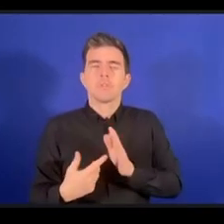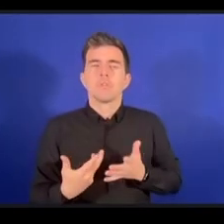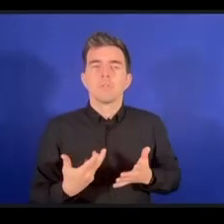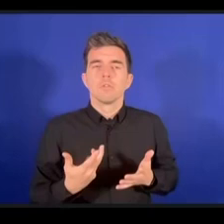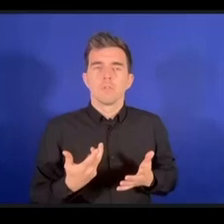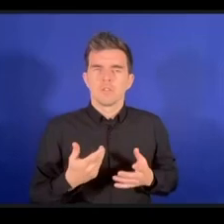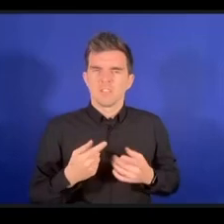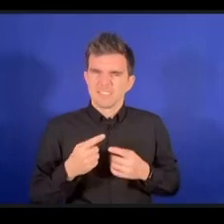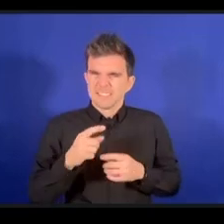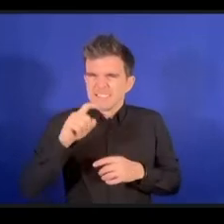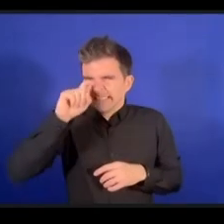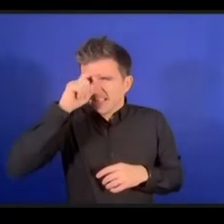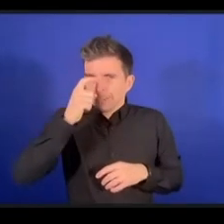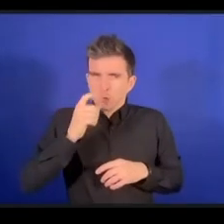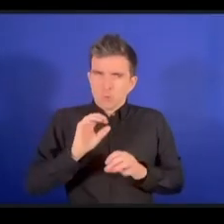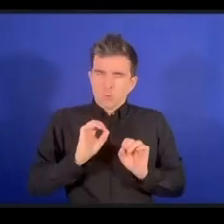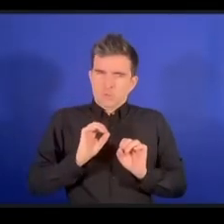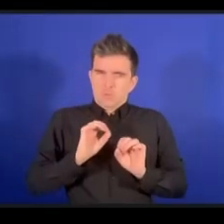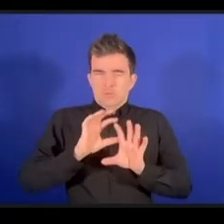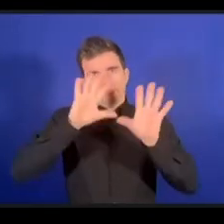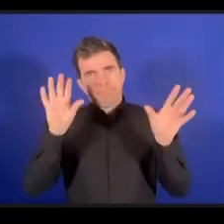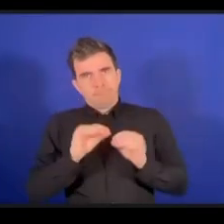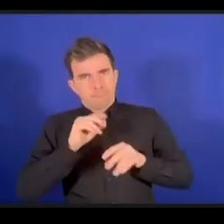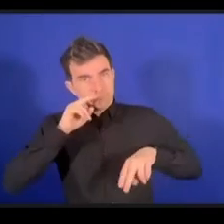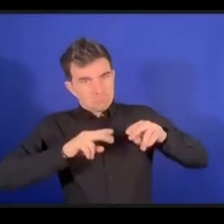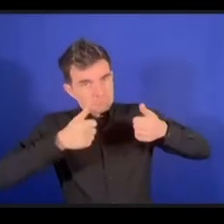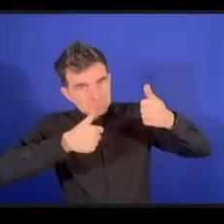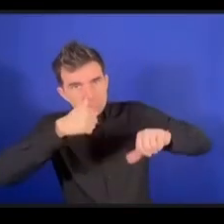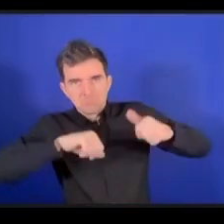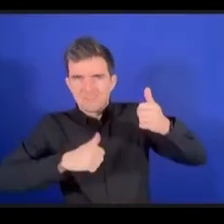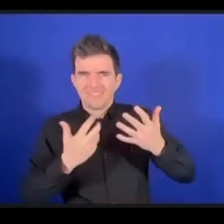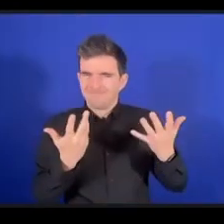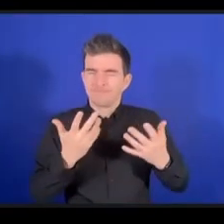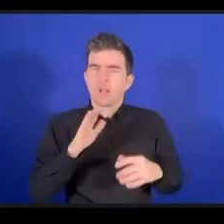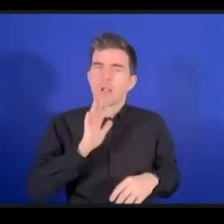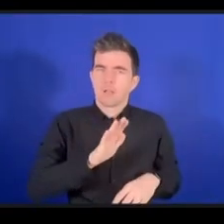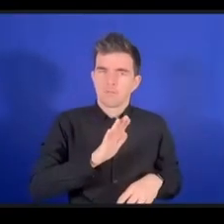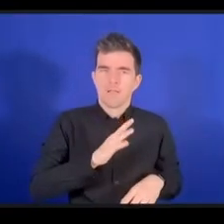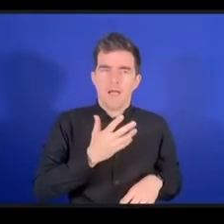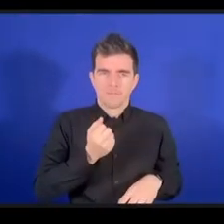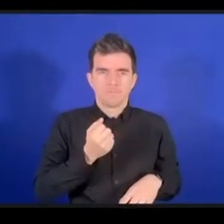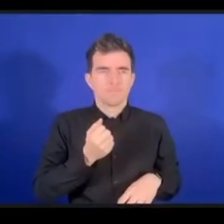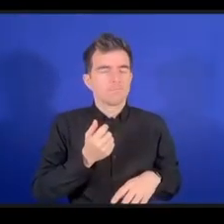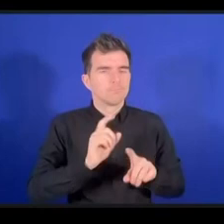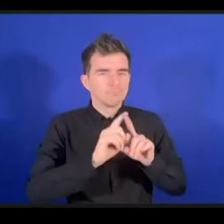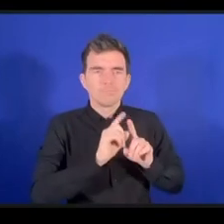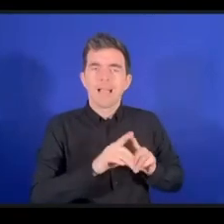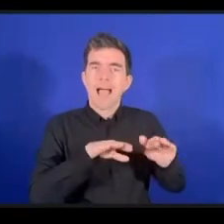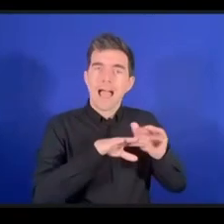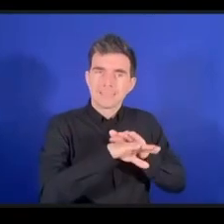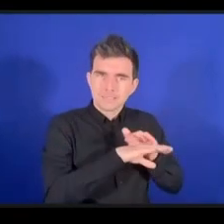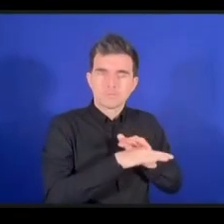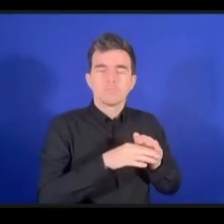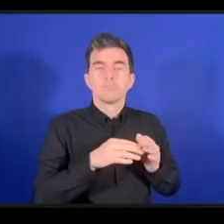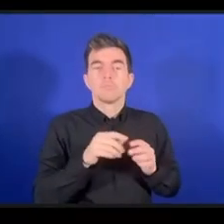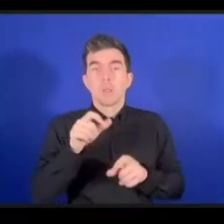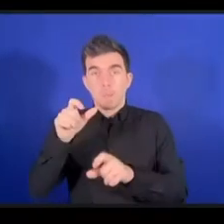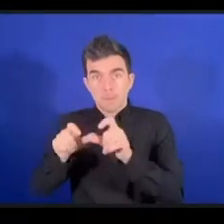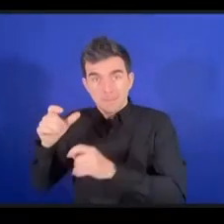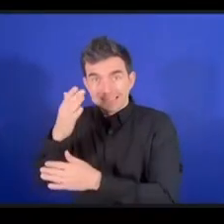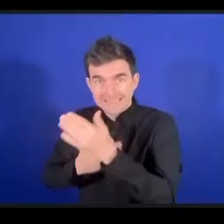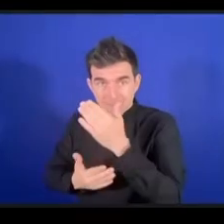评估。尤其是对我这个 关于可及性和残障人士的这个